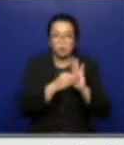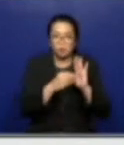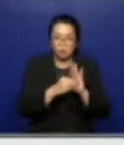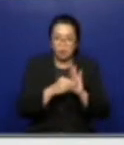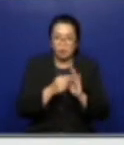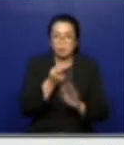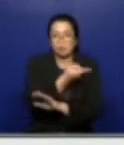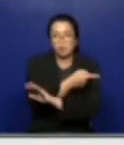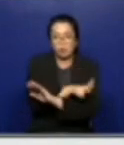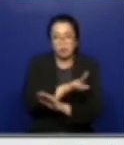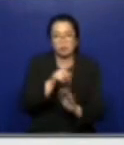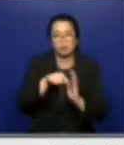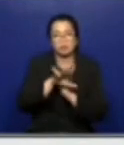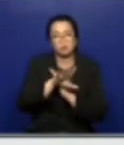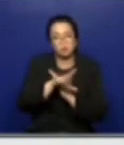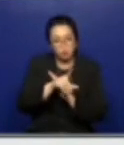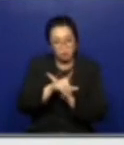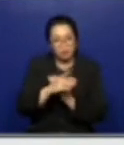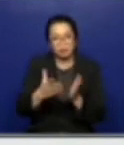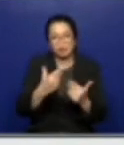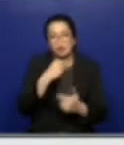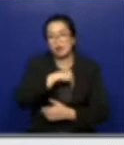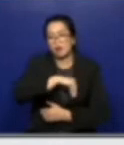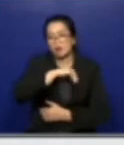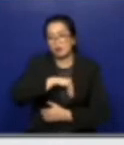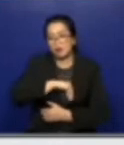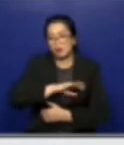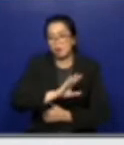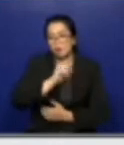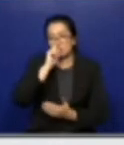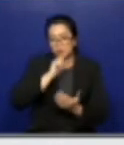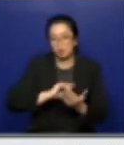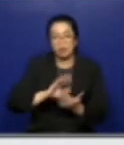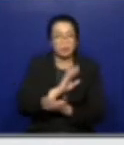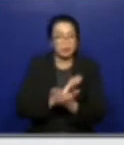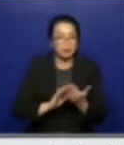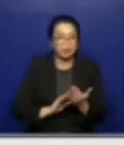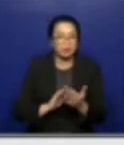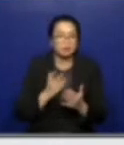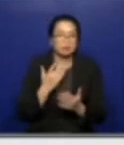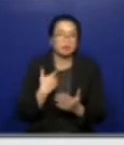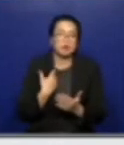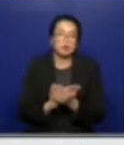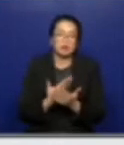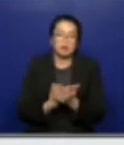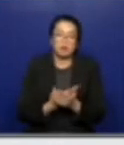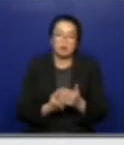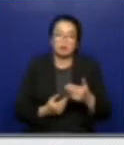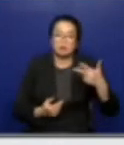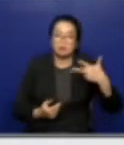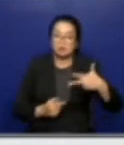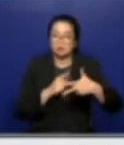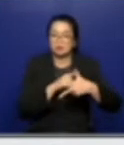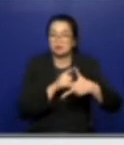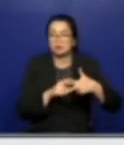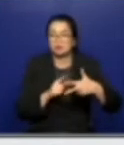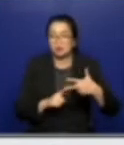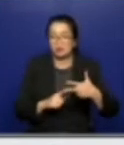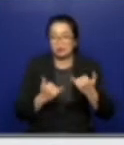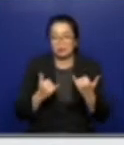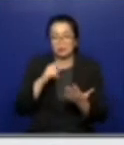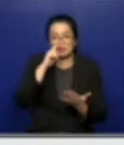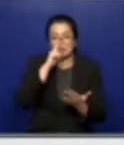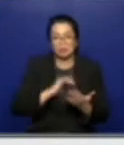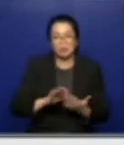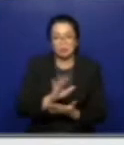รี 65% ของรายได้การท่องเที่ยวของประเทศไทยมันแสดงให้เห็นถึงอะไรครับมันแสดงให้เห็นถึงว่าถึงแม้ประเทศเราจะมีต